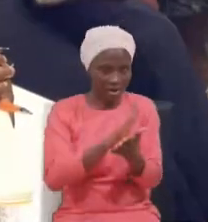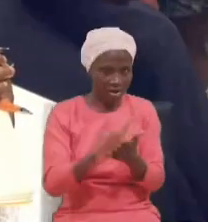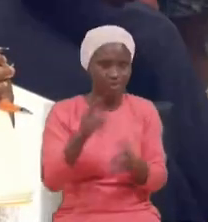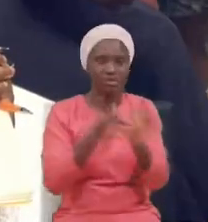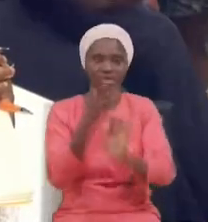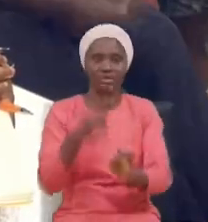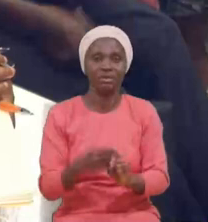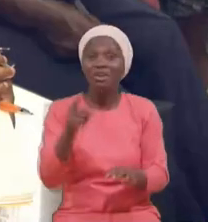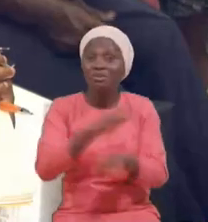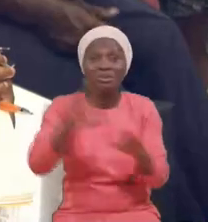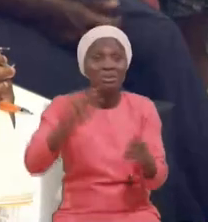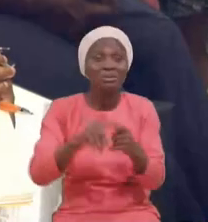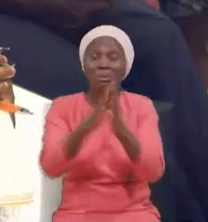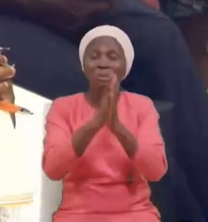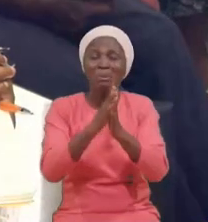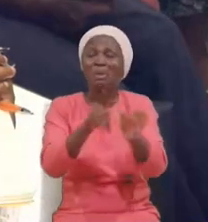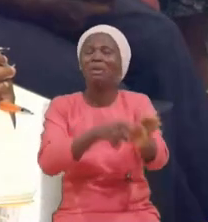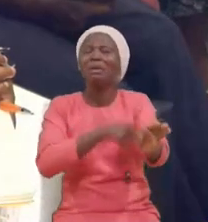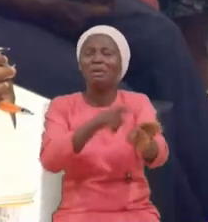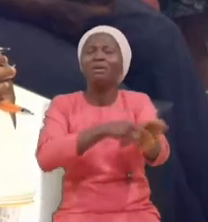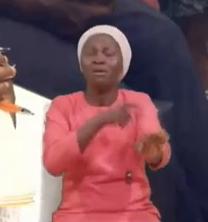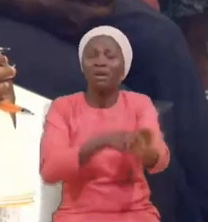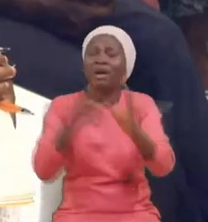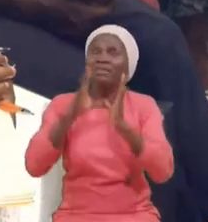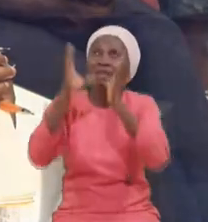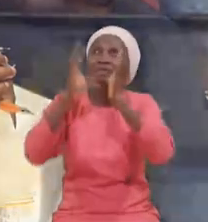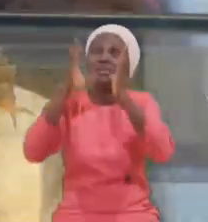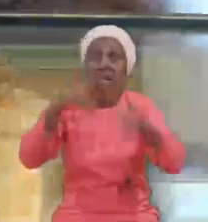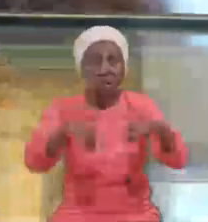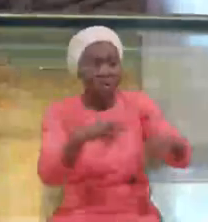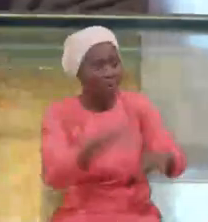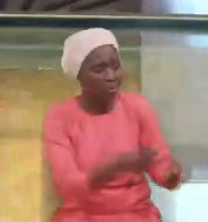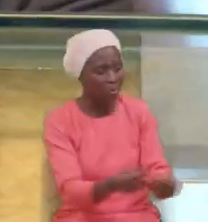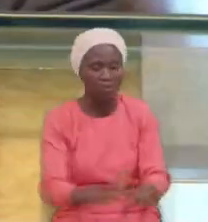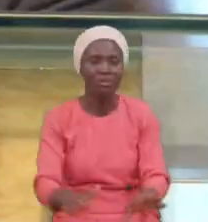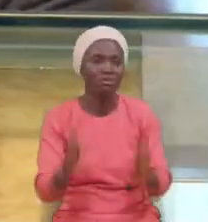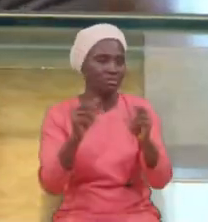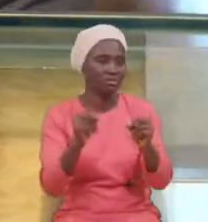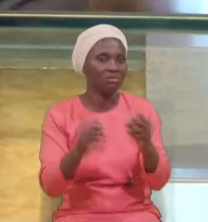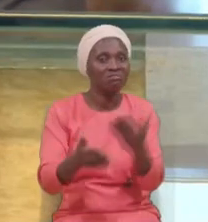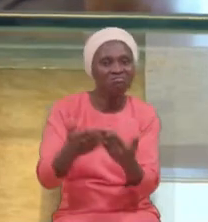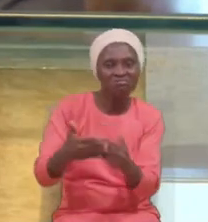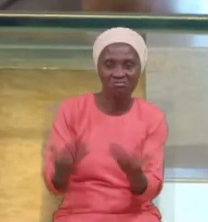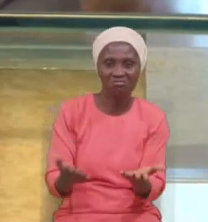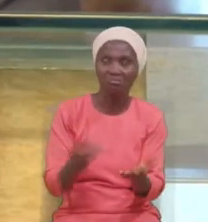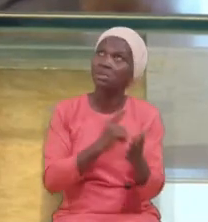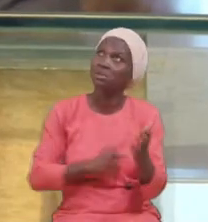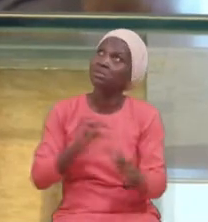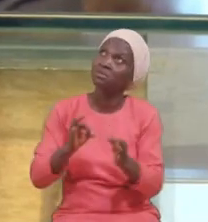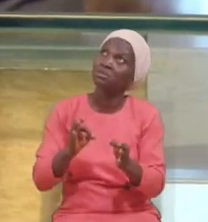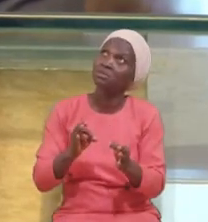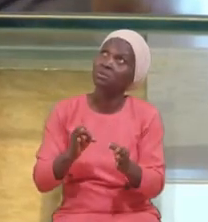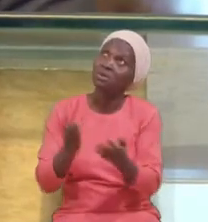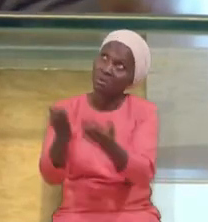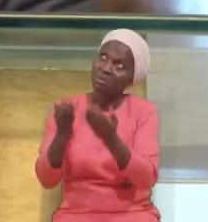te purifier. Tu ne vas même pas faire une longue prière et crier, pleurer, rouler par terre. Très simple. Seigneur, si tu